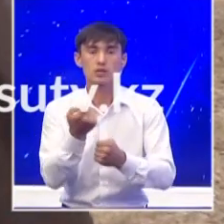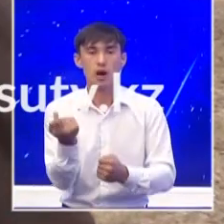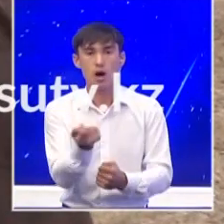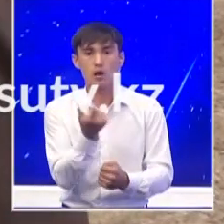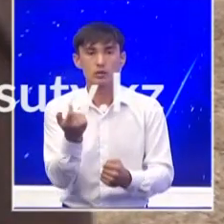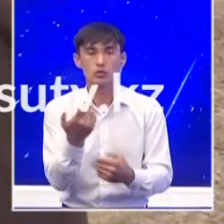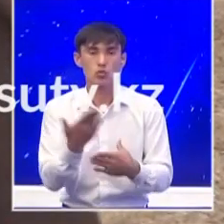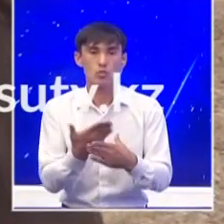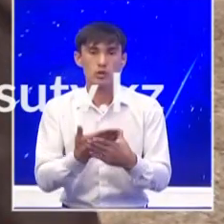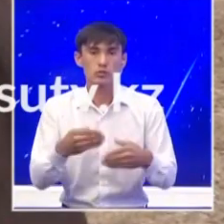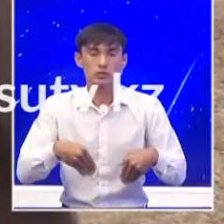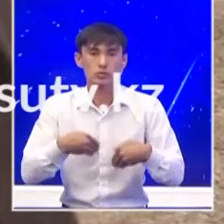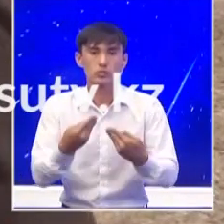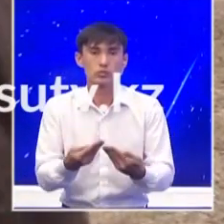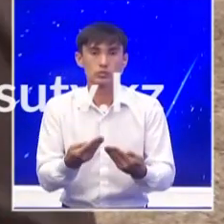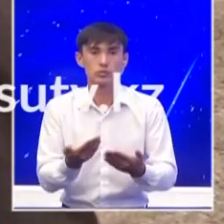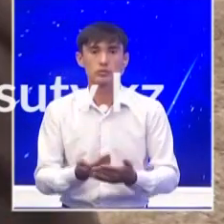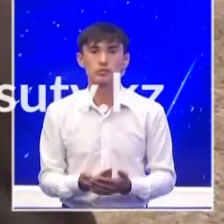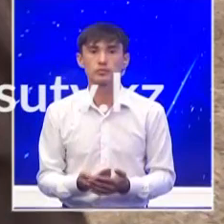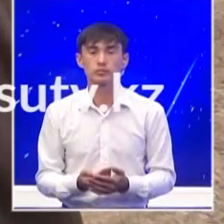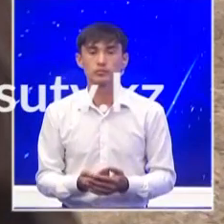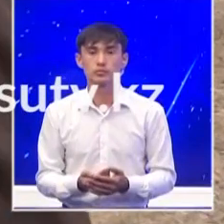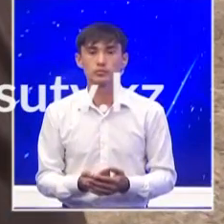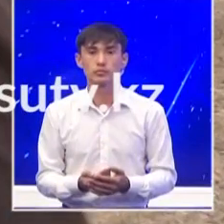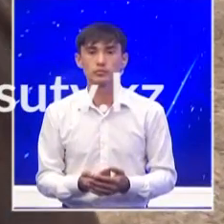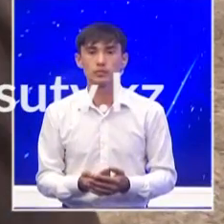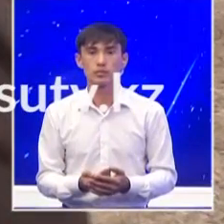ғана көмегімізді атап отырмыз.